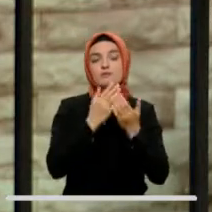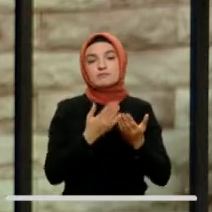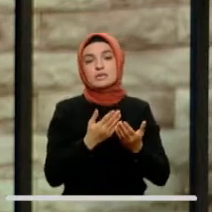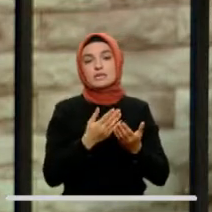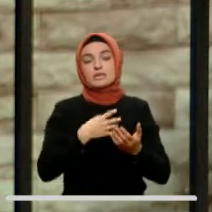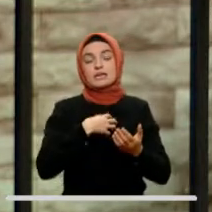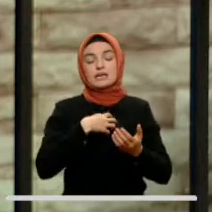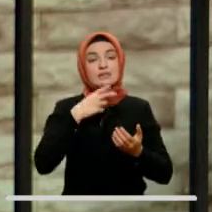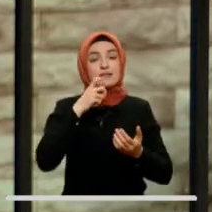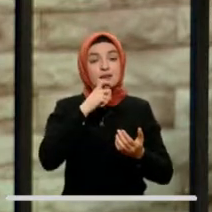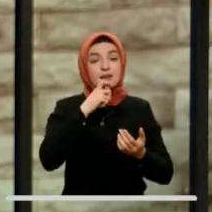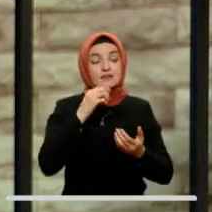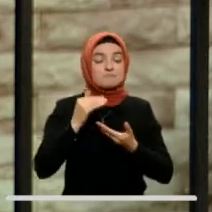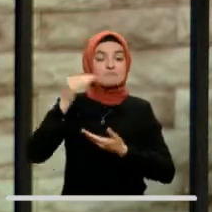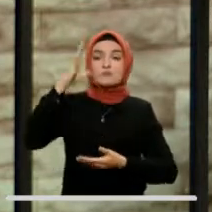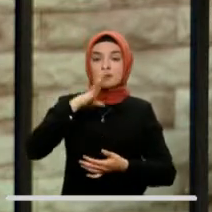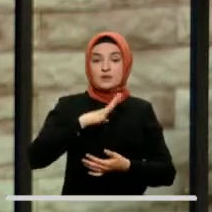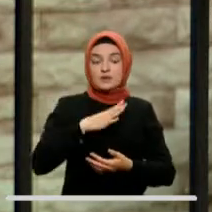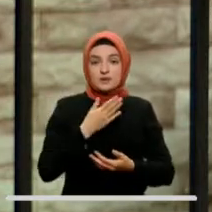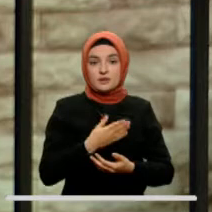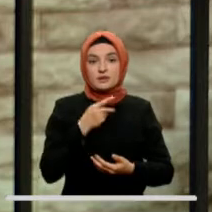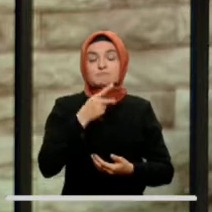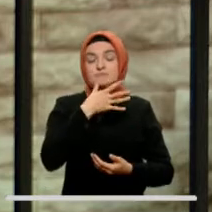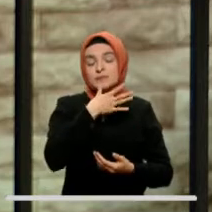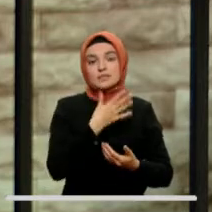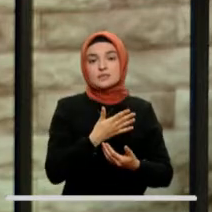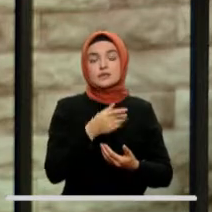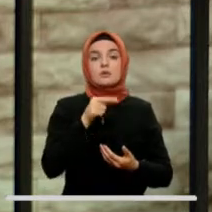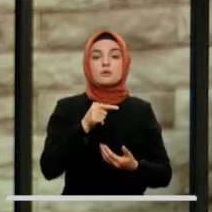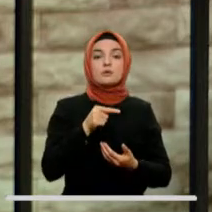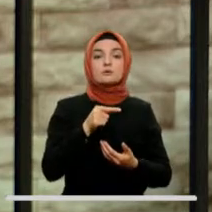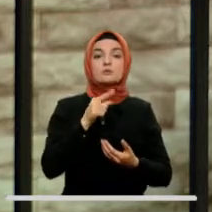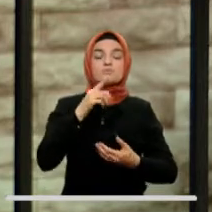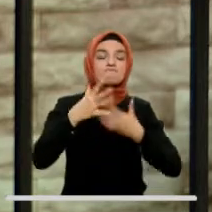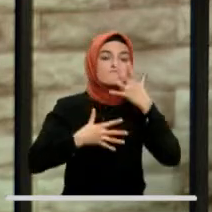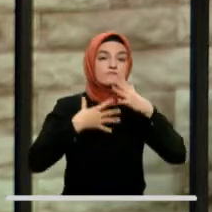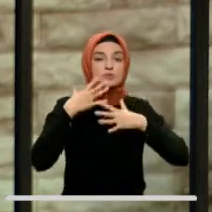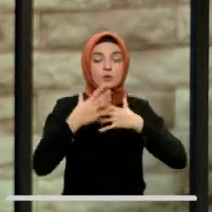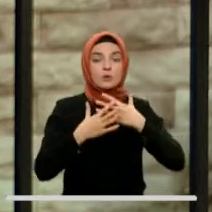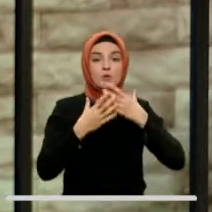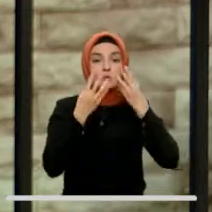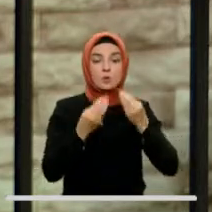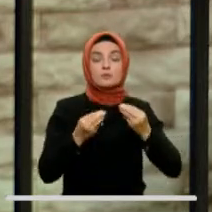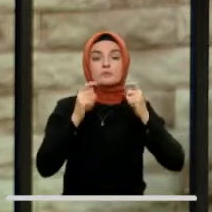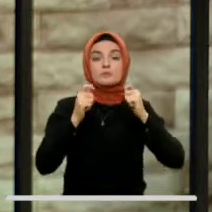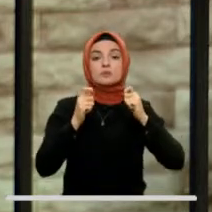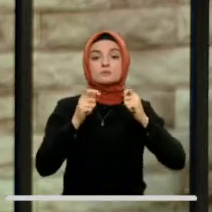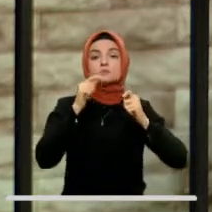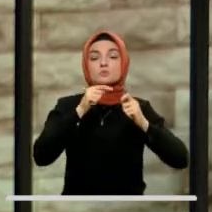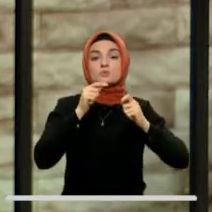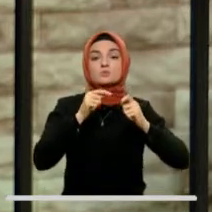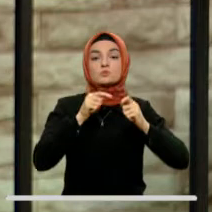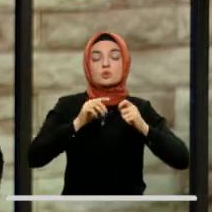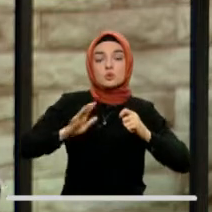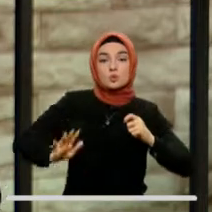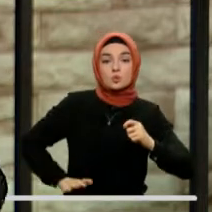de yanlış yetiştirmiştir, görür. Ama yani orada bir onay mekanizması olmak zorundadır. Orada çocuğunu yeniden